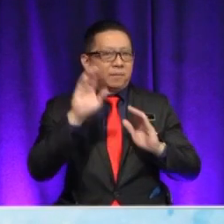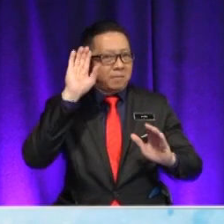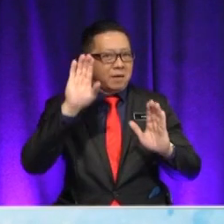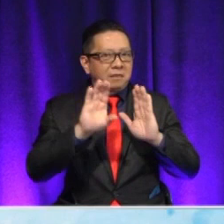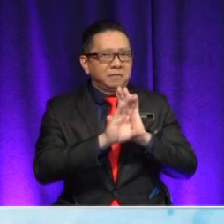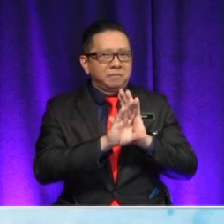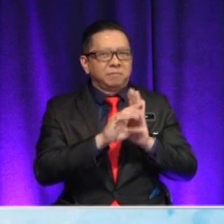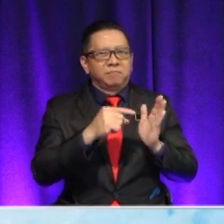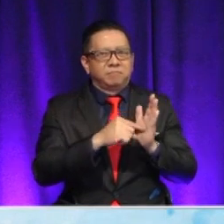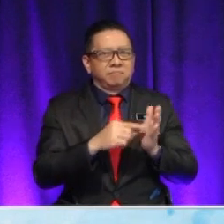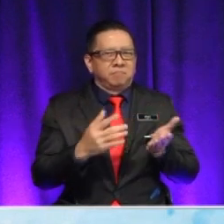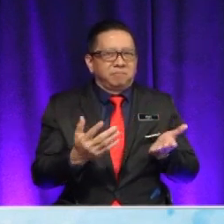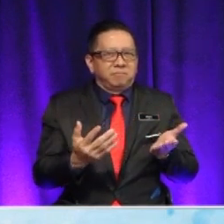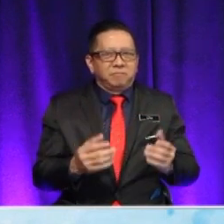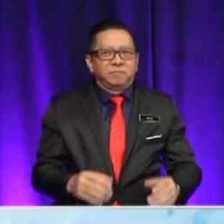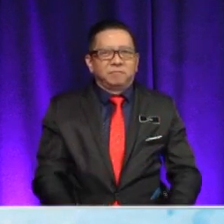rasalah. Silakan.